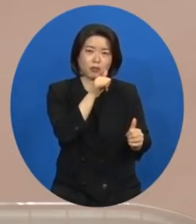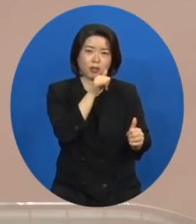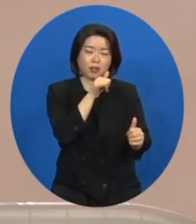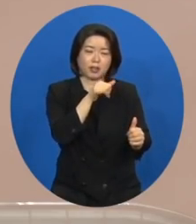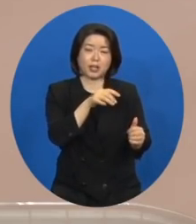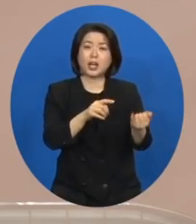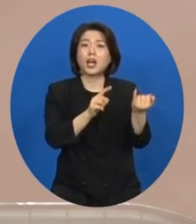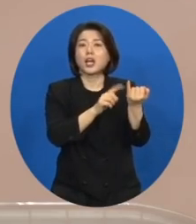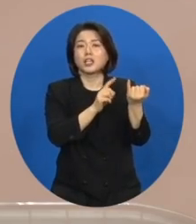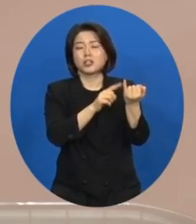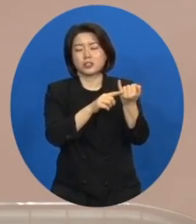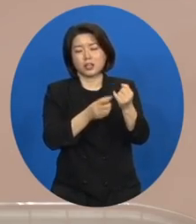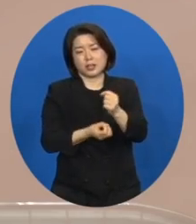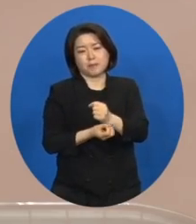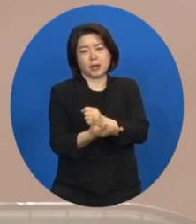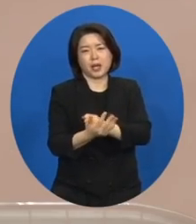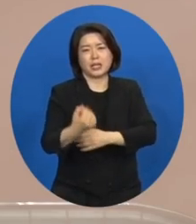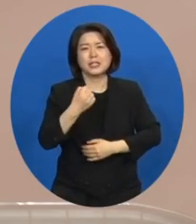있으니까